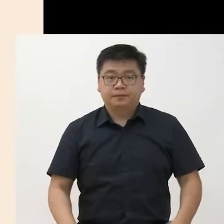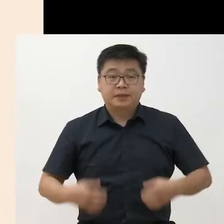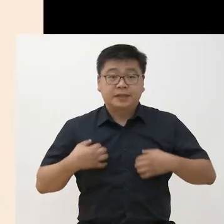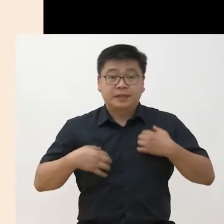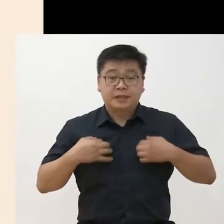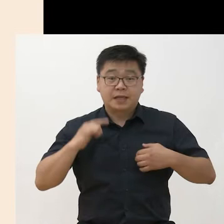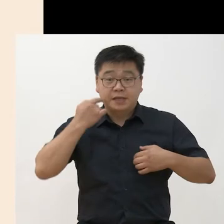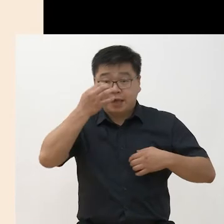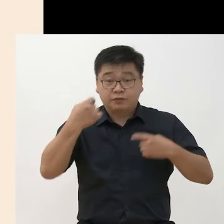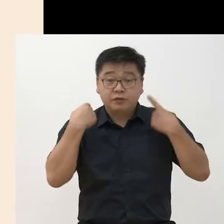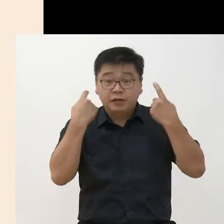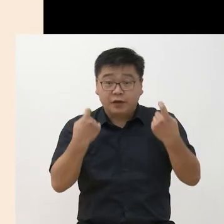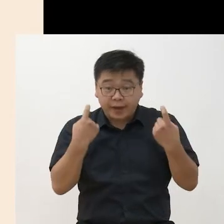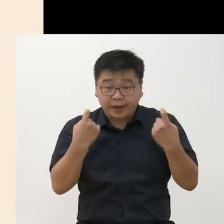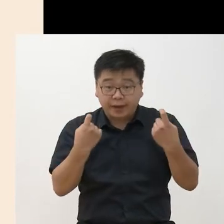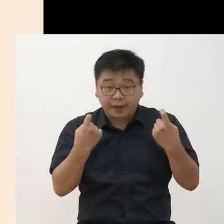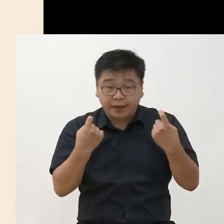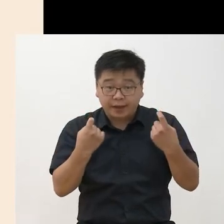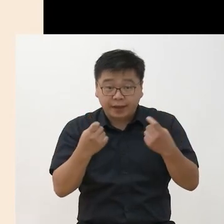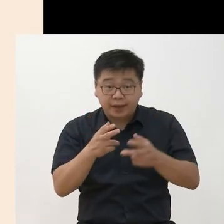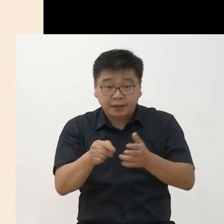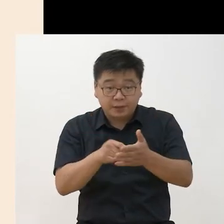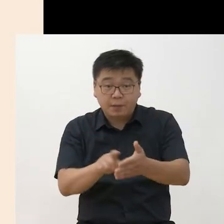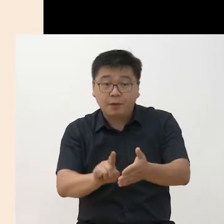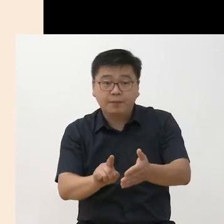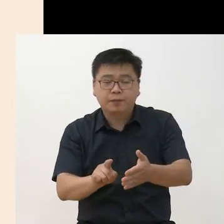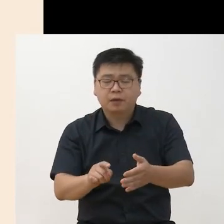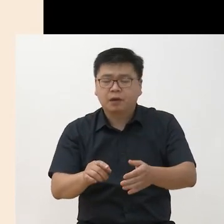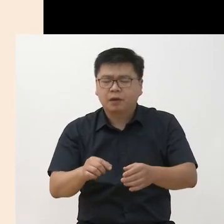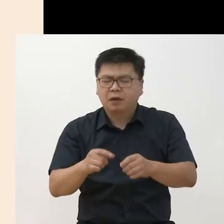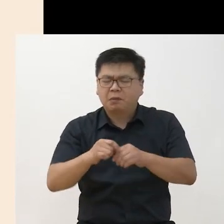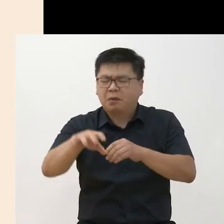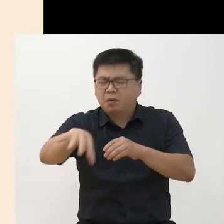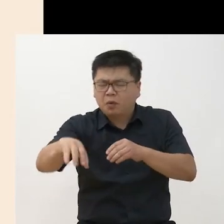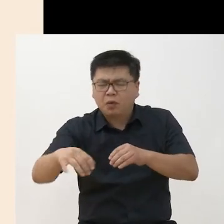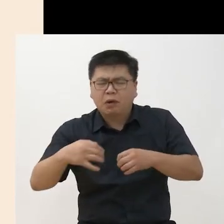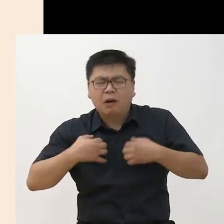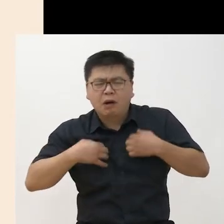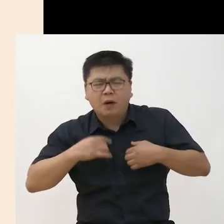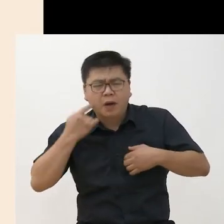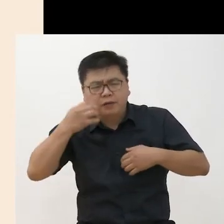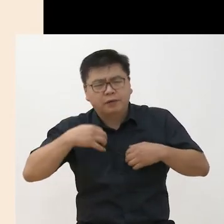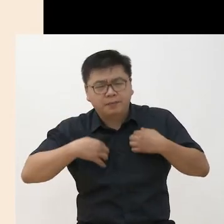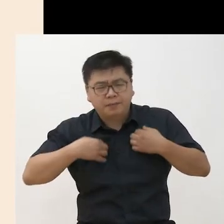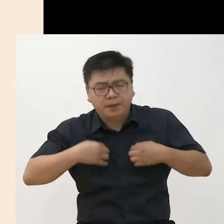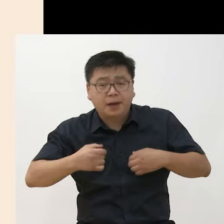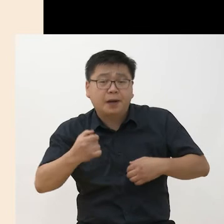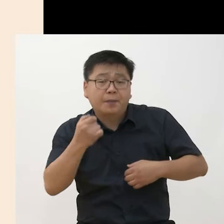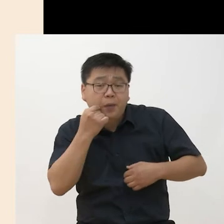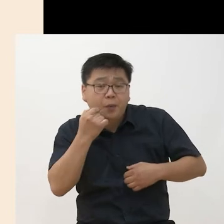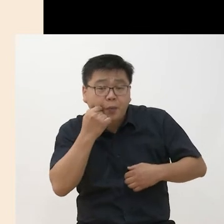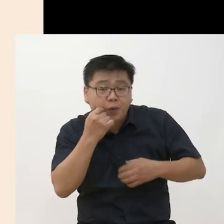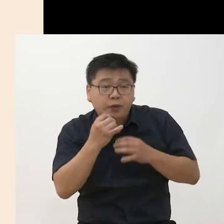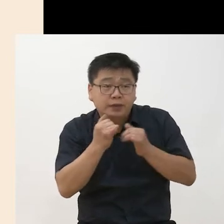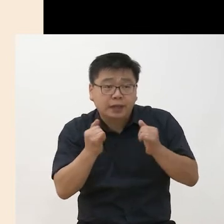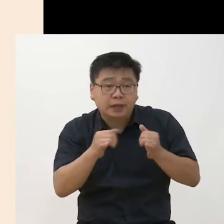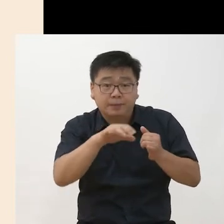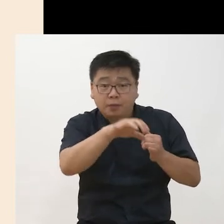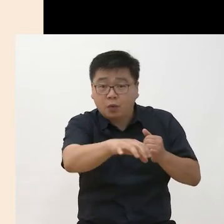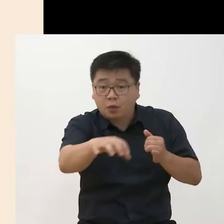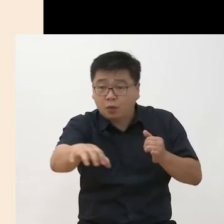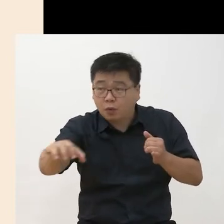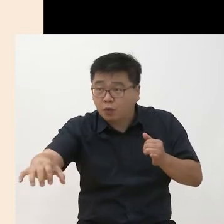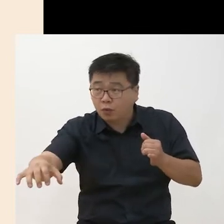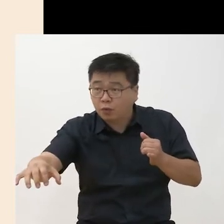신나는 예술여행사업은 예술을 충분히 향유하지 못하고 있는 국민들이 사는 곳이나